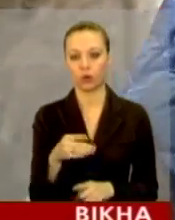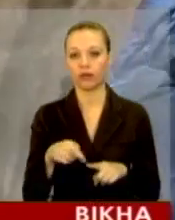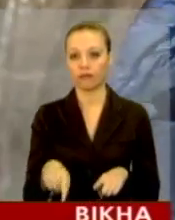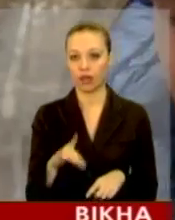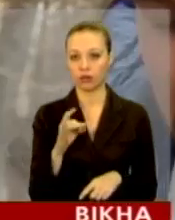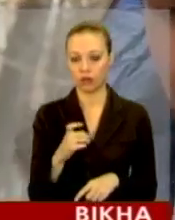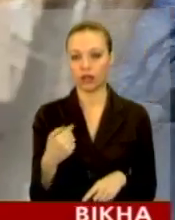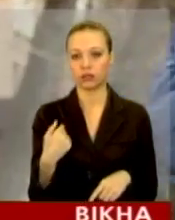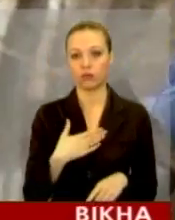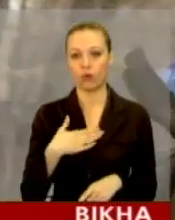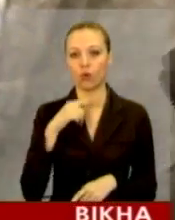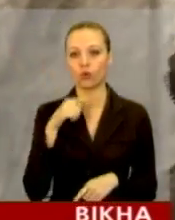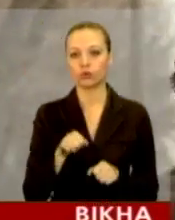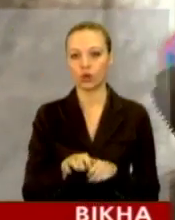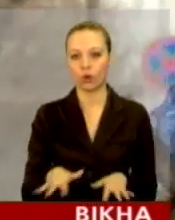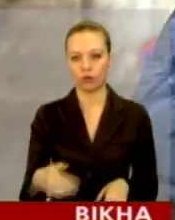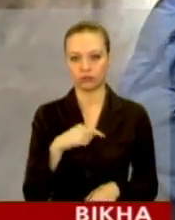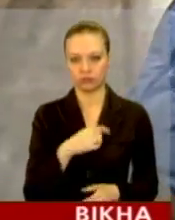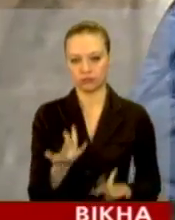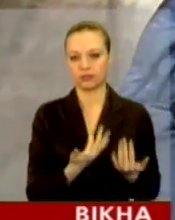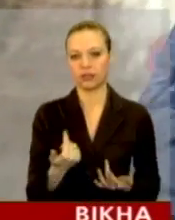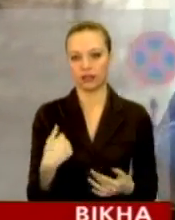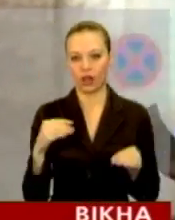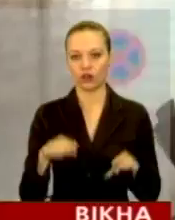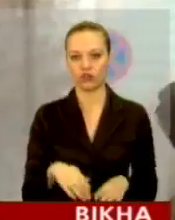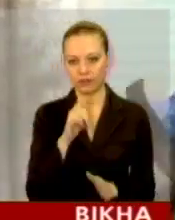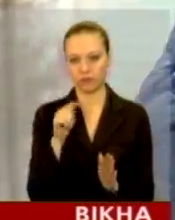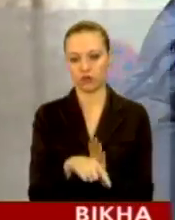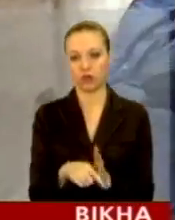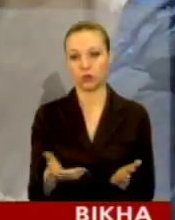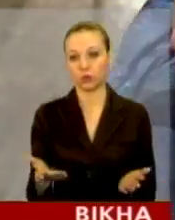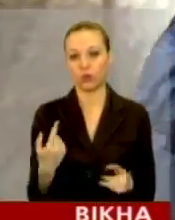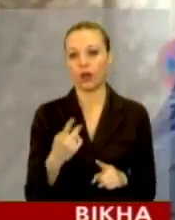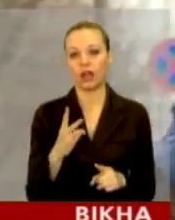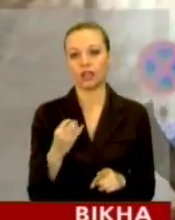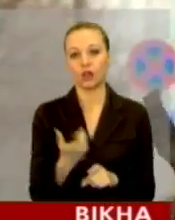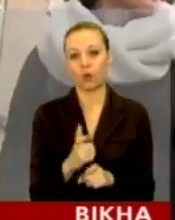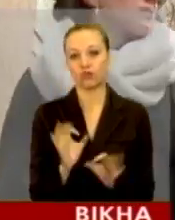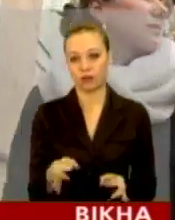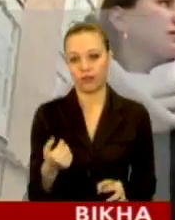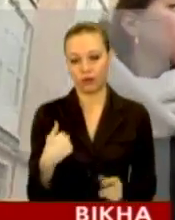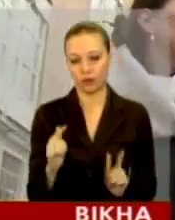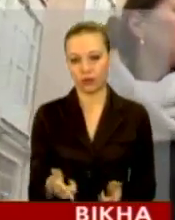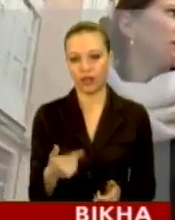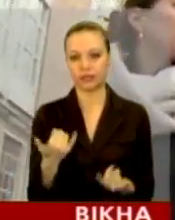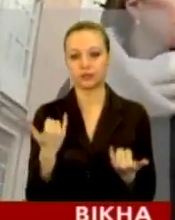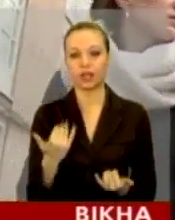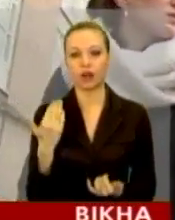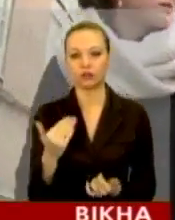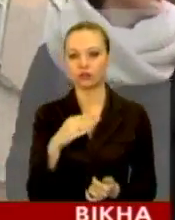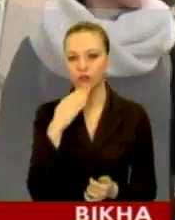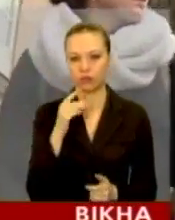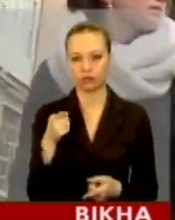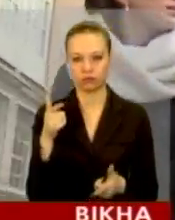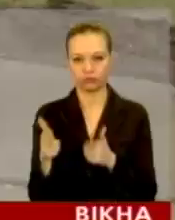все-таки мои русские корни взыграли, и я решил как-то вмешаться. Да? Ну, не слишком правильно, я согласен. Зараз в його бік лунають